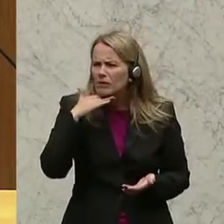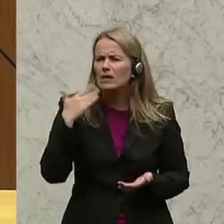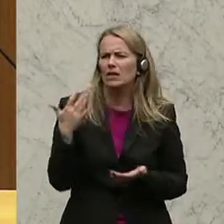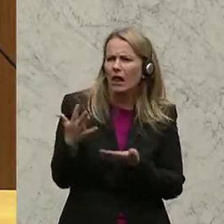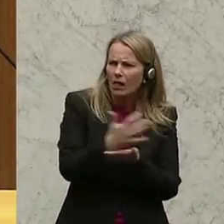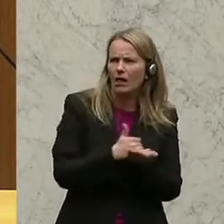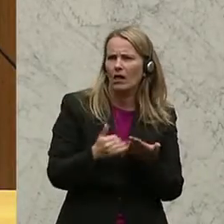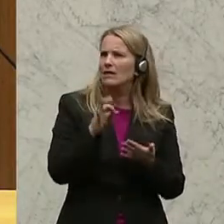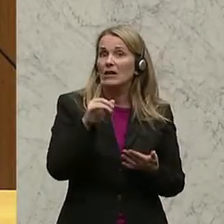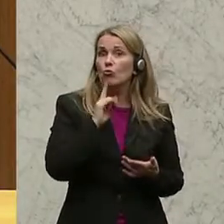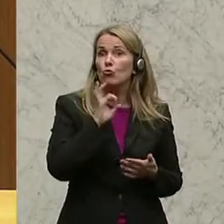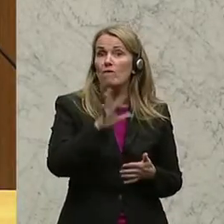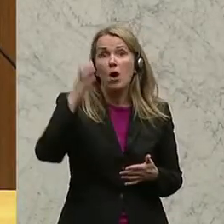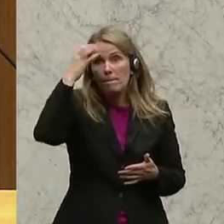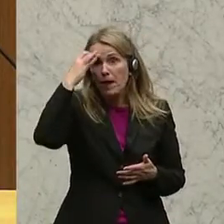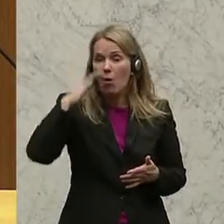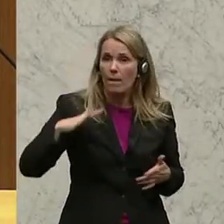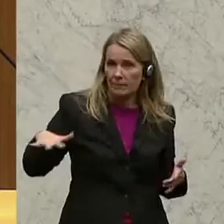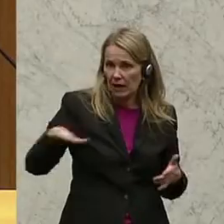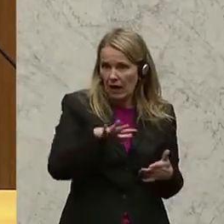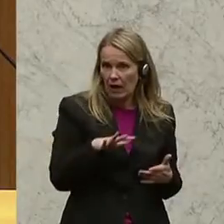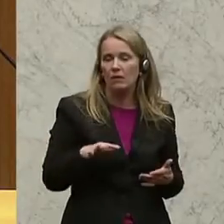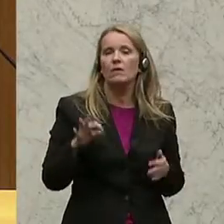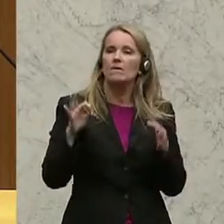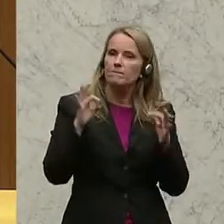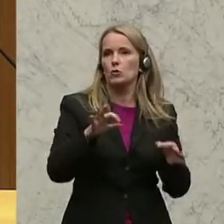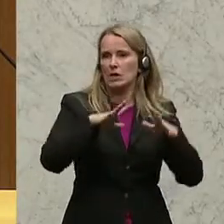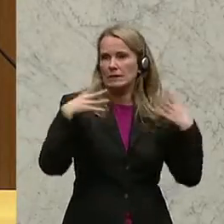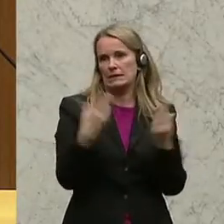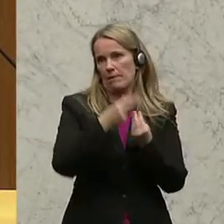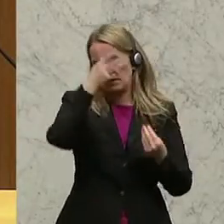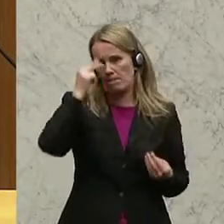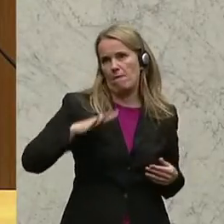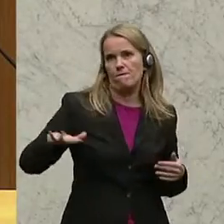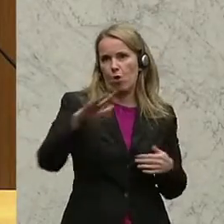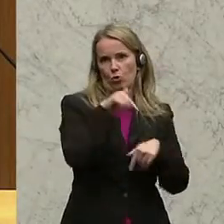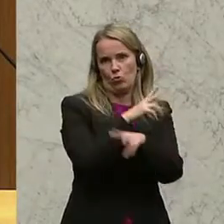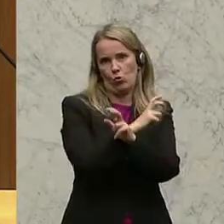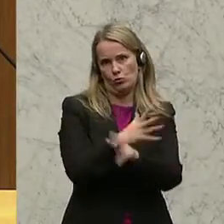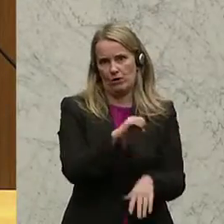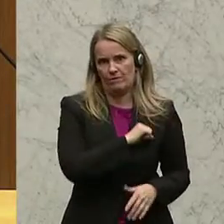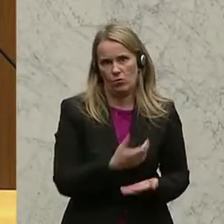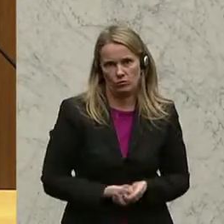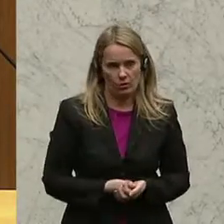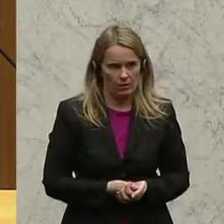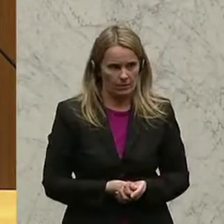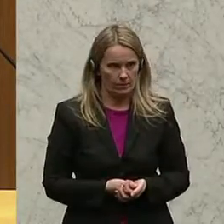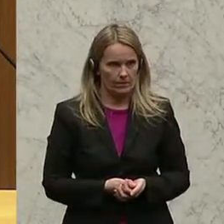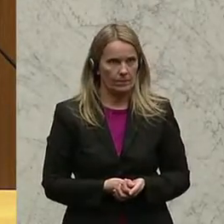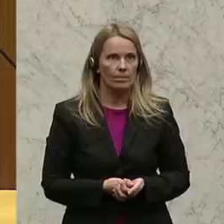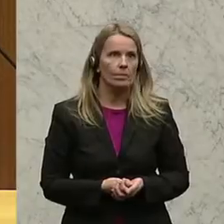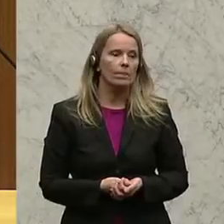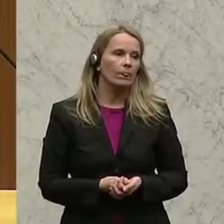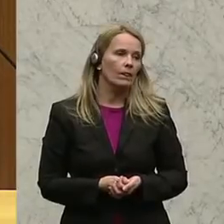viel für nicht nur für den bäuerlichen Bereich, sondern für die gesamte Bevölkerung in Österreich. Und